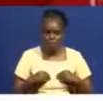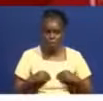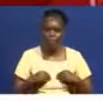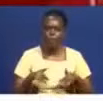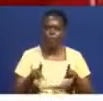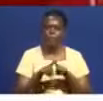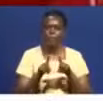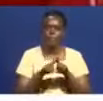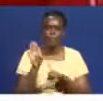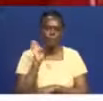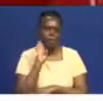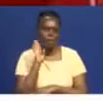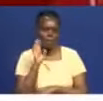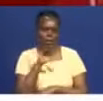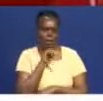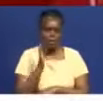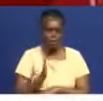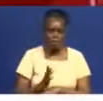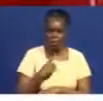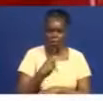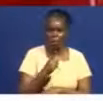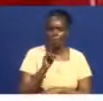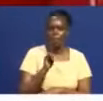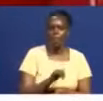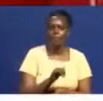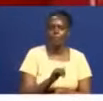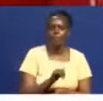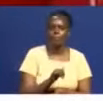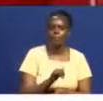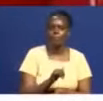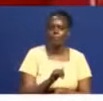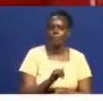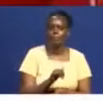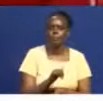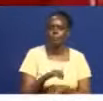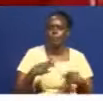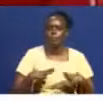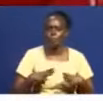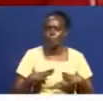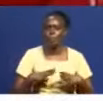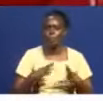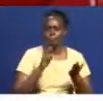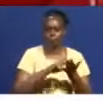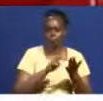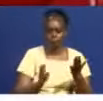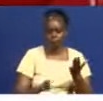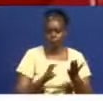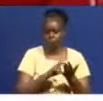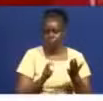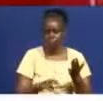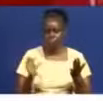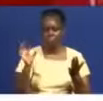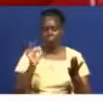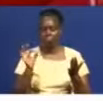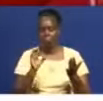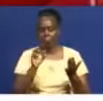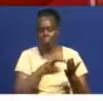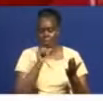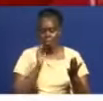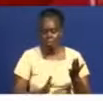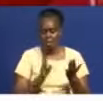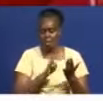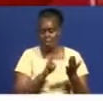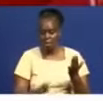Na hata nilisikia seneta mmoja hapa, be speaker, akisema kwamba watu wataresign. Cha kushangaza, sijaona seneta